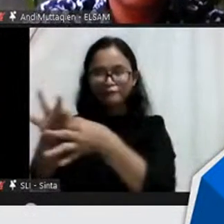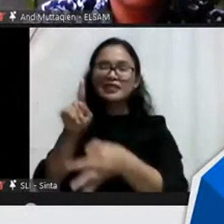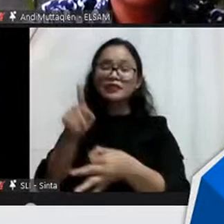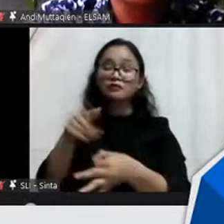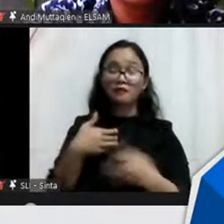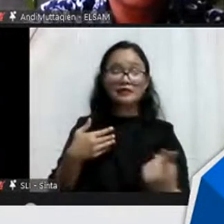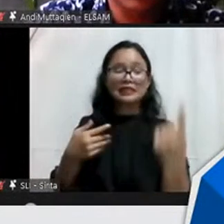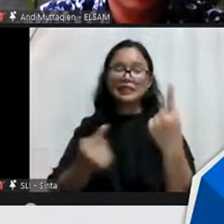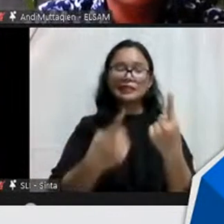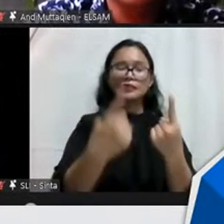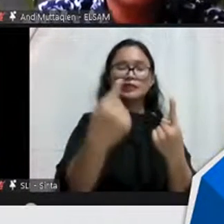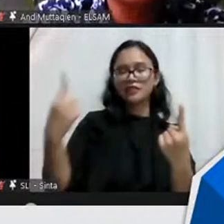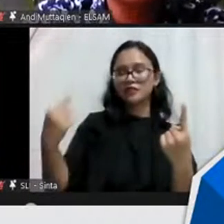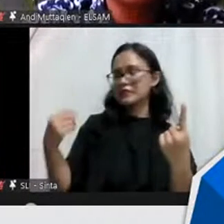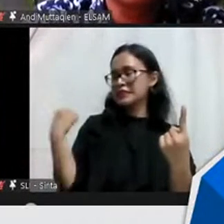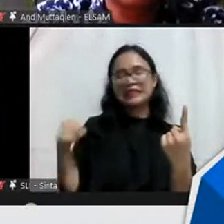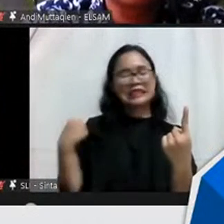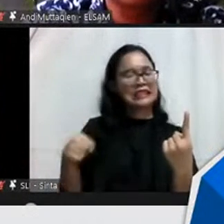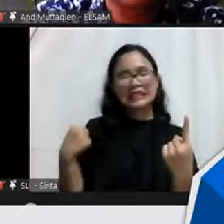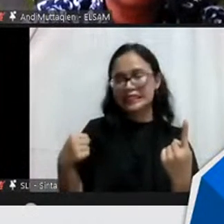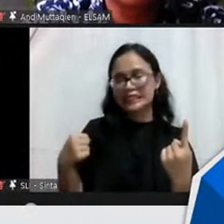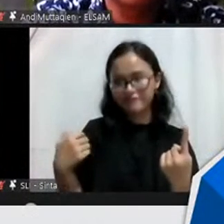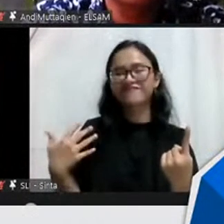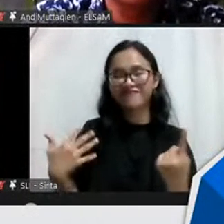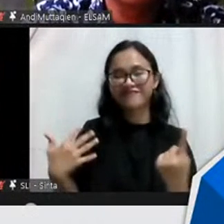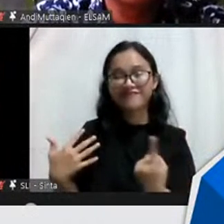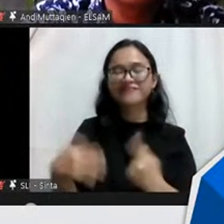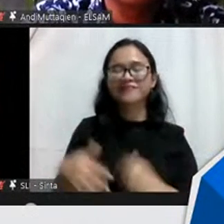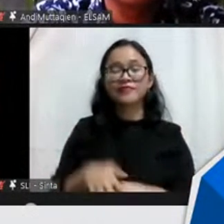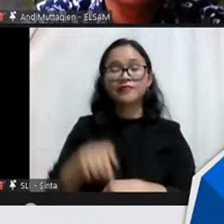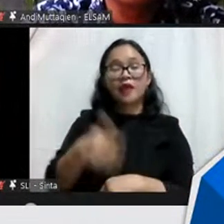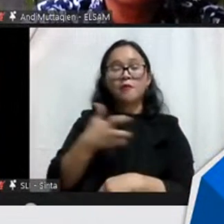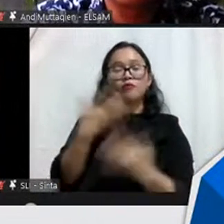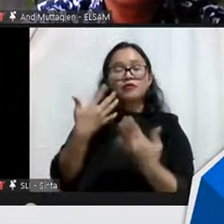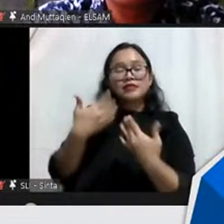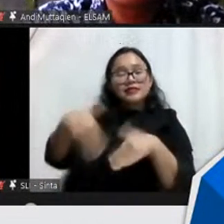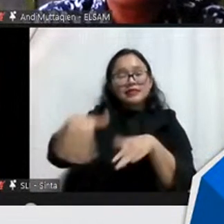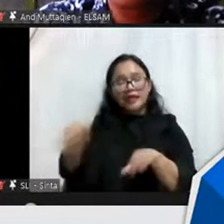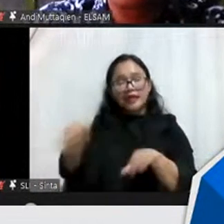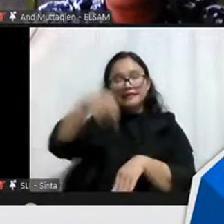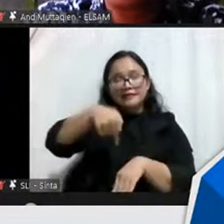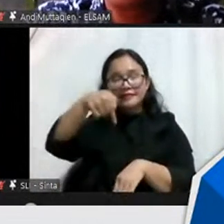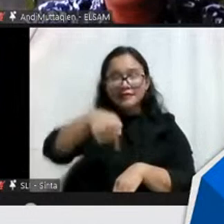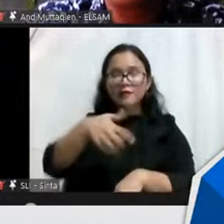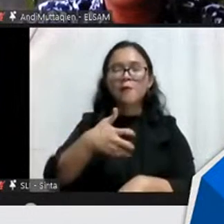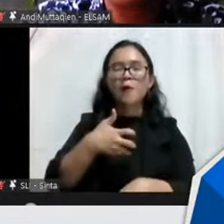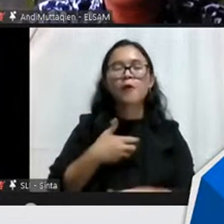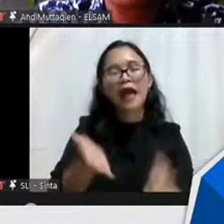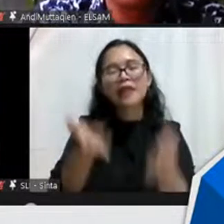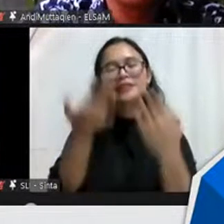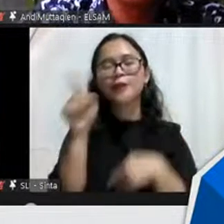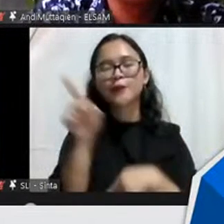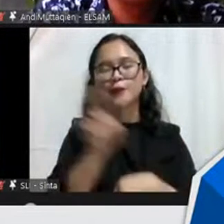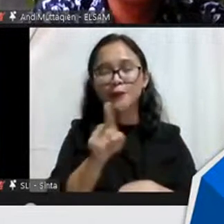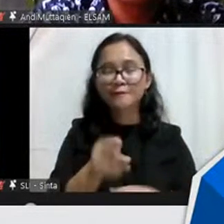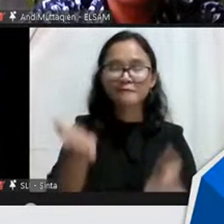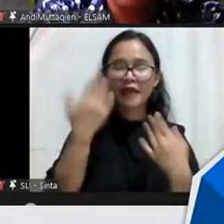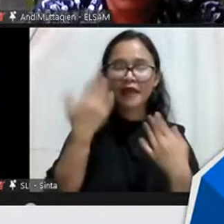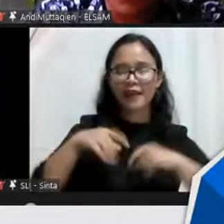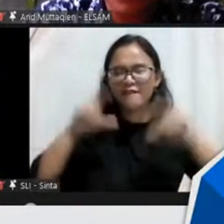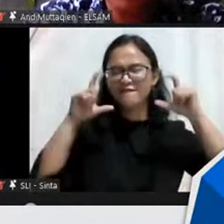sendiri ee Baiklah sebelum kita mengakhiri sesi ini saya ingin mengajak para pembicara untuk foto bersama